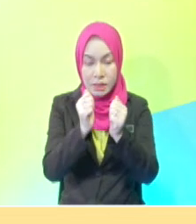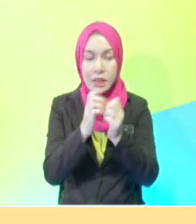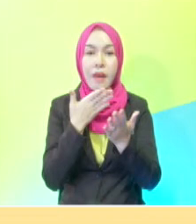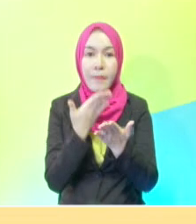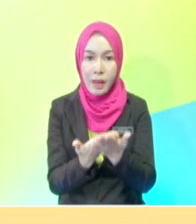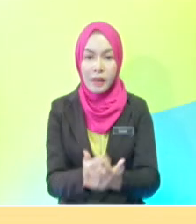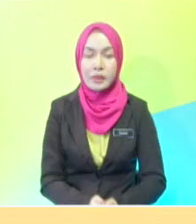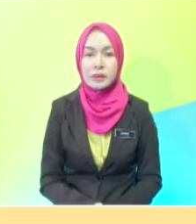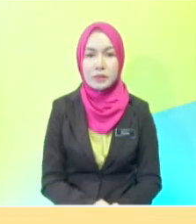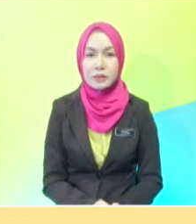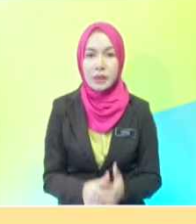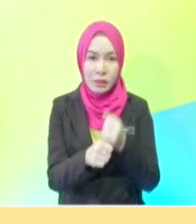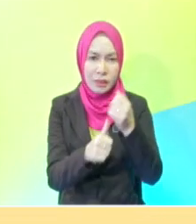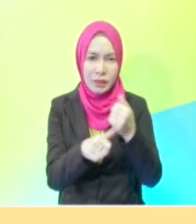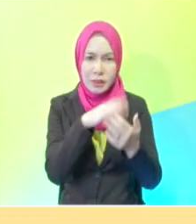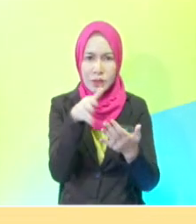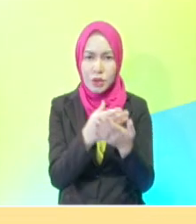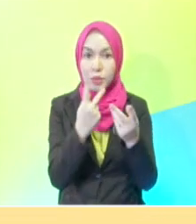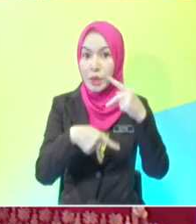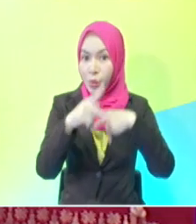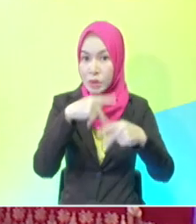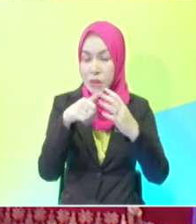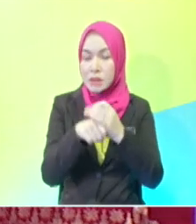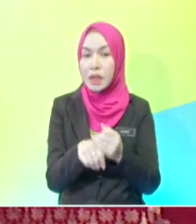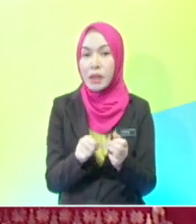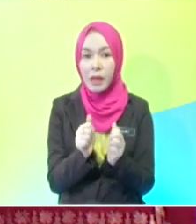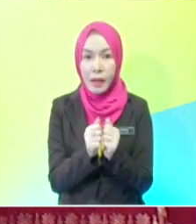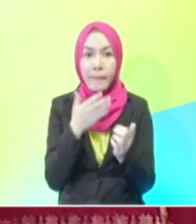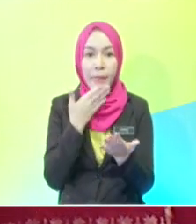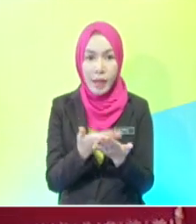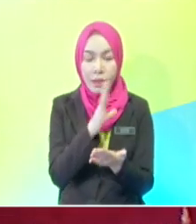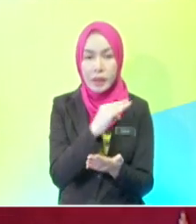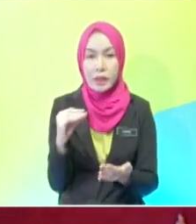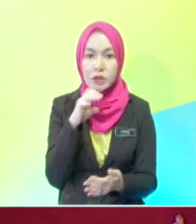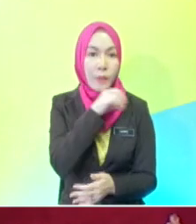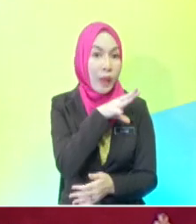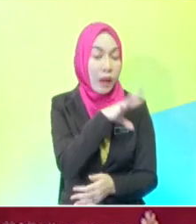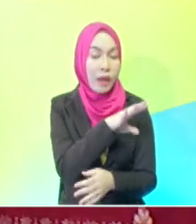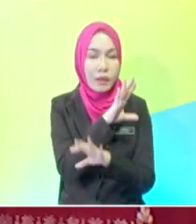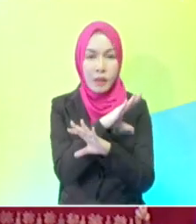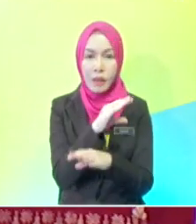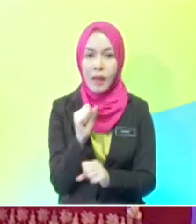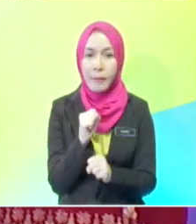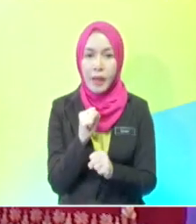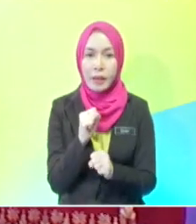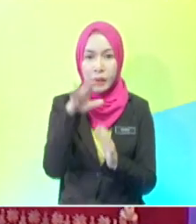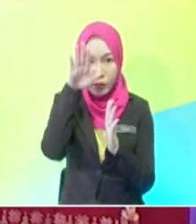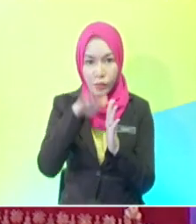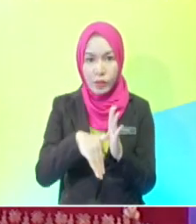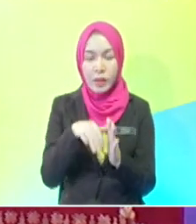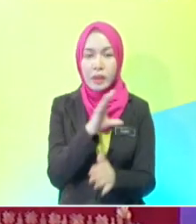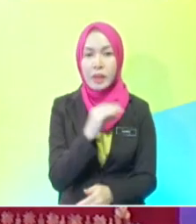dan juga pencemaran dapat dikurangkan bila pencemaran dapat dikurangkan maka kita dan